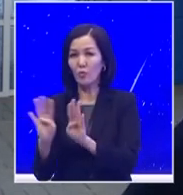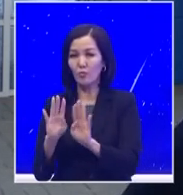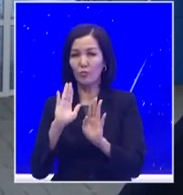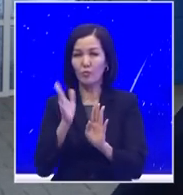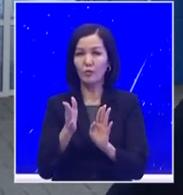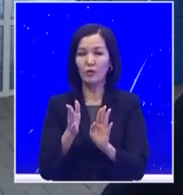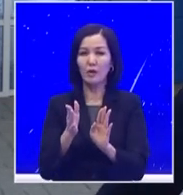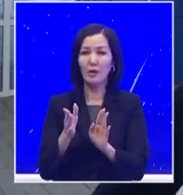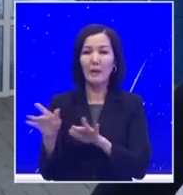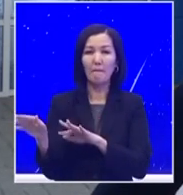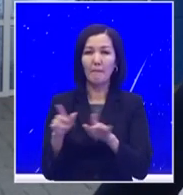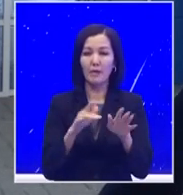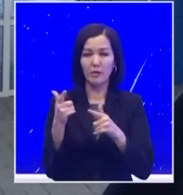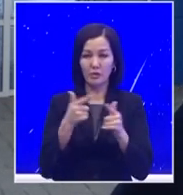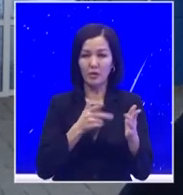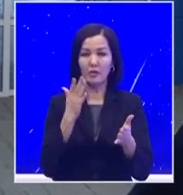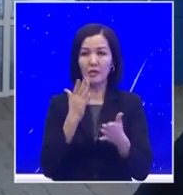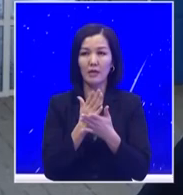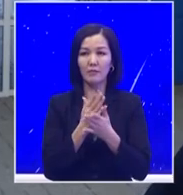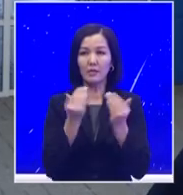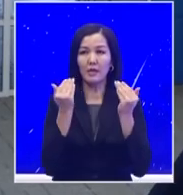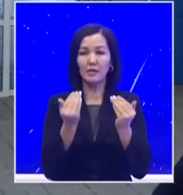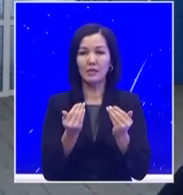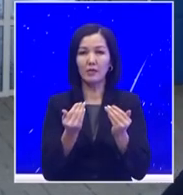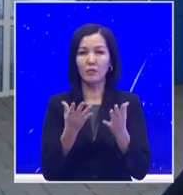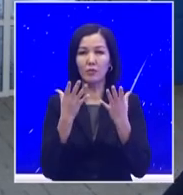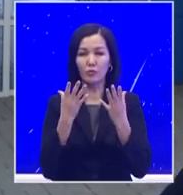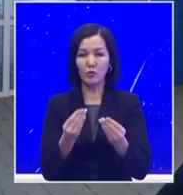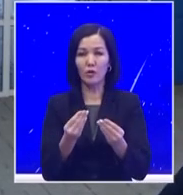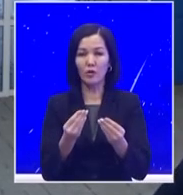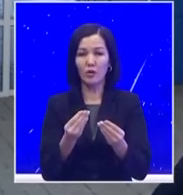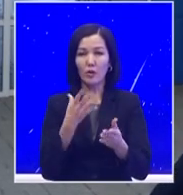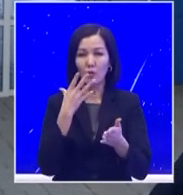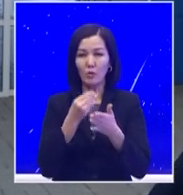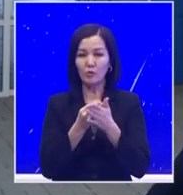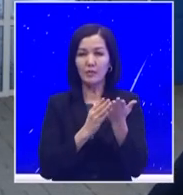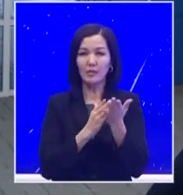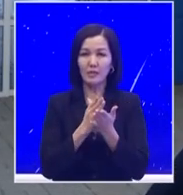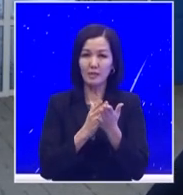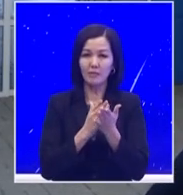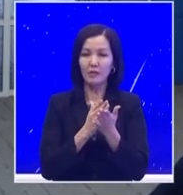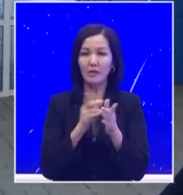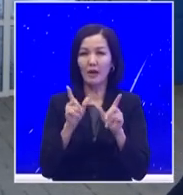қабылдаймыз. Сондықтан қазір біздің өзіміздің қызметкерлер бар, жаңағы